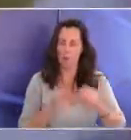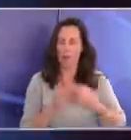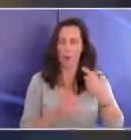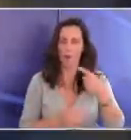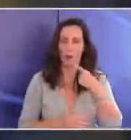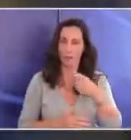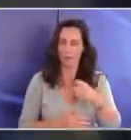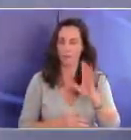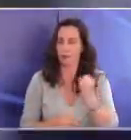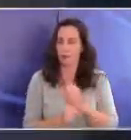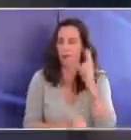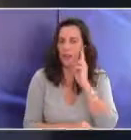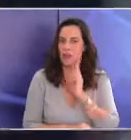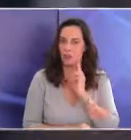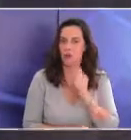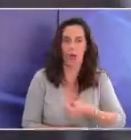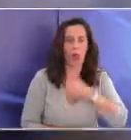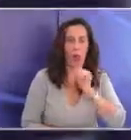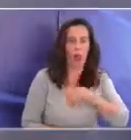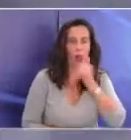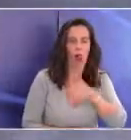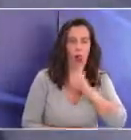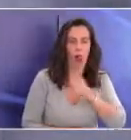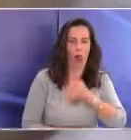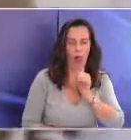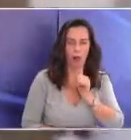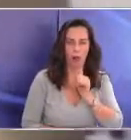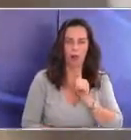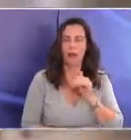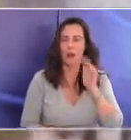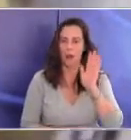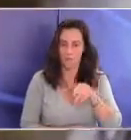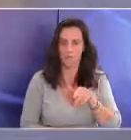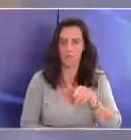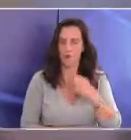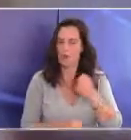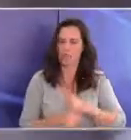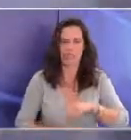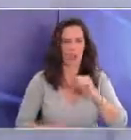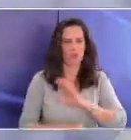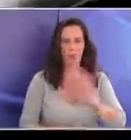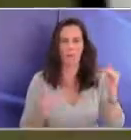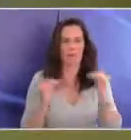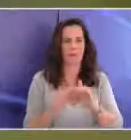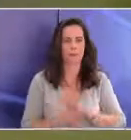הוא תועד באירועים מביכים, שהוא שטוי עד אובדן הכרה, או במידה שהובילה אותו להתנהגות פרועה.